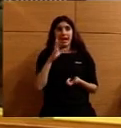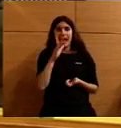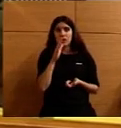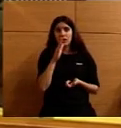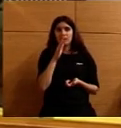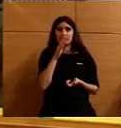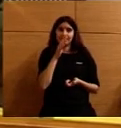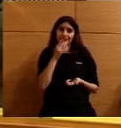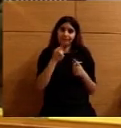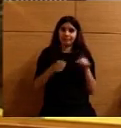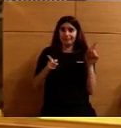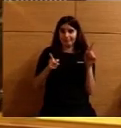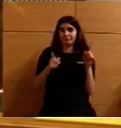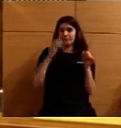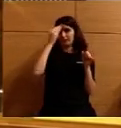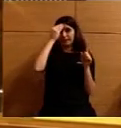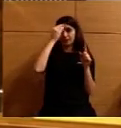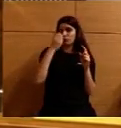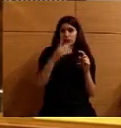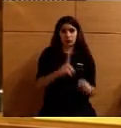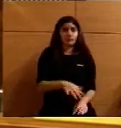este aspecte pues, veiem que no se dona.